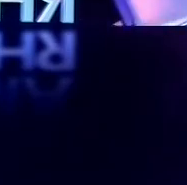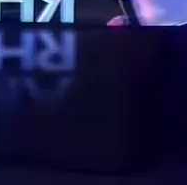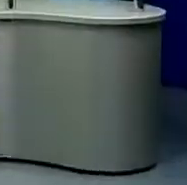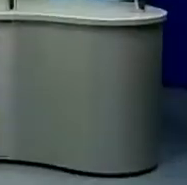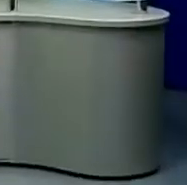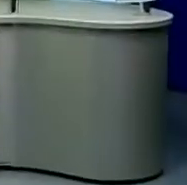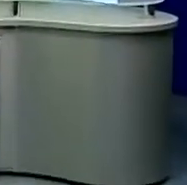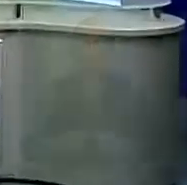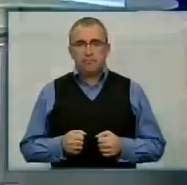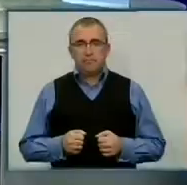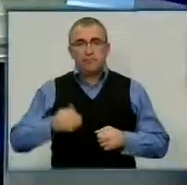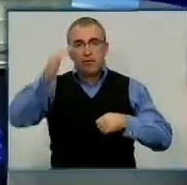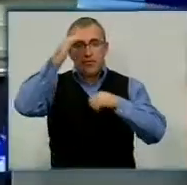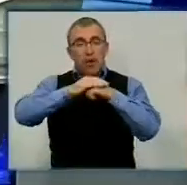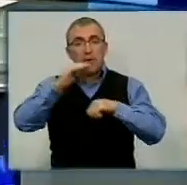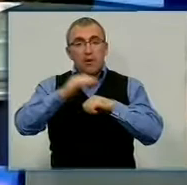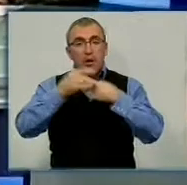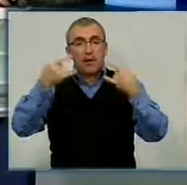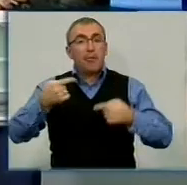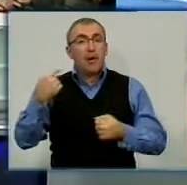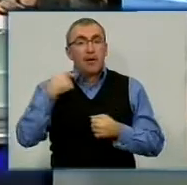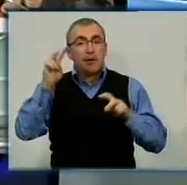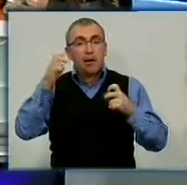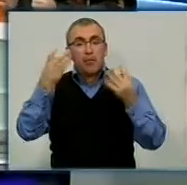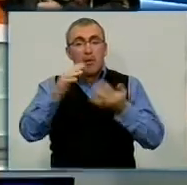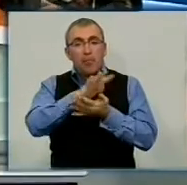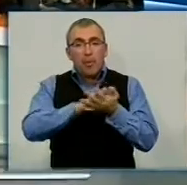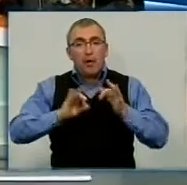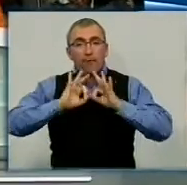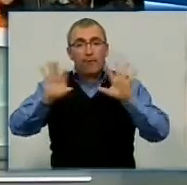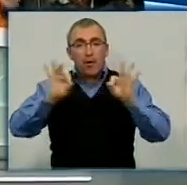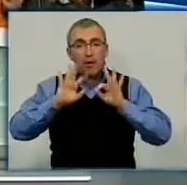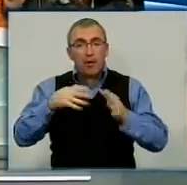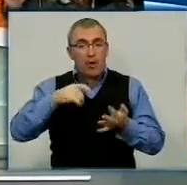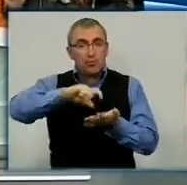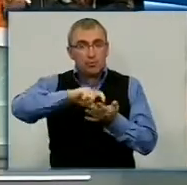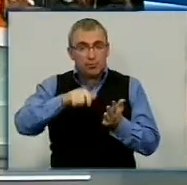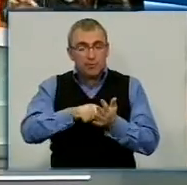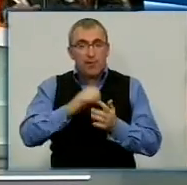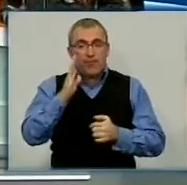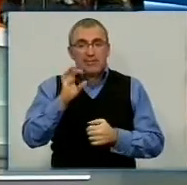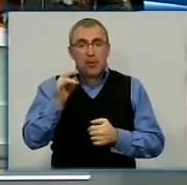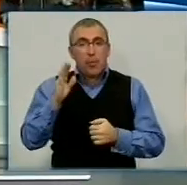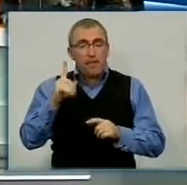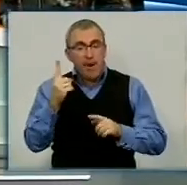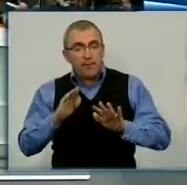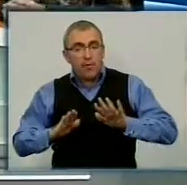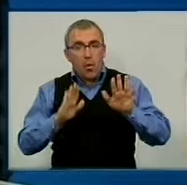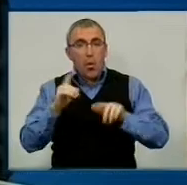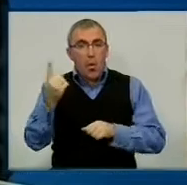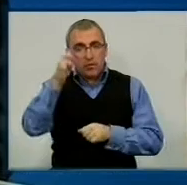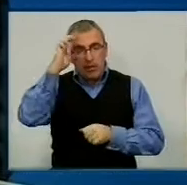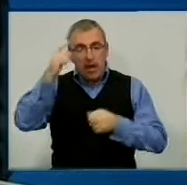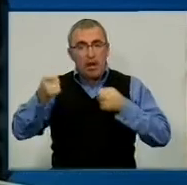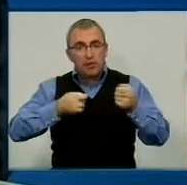добра вечір добрий на каналі Кіровоград тема дня Ми продовжуємо інформаційний блок і в нашій студії Віктор сарпокрилов перший заступник голови Обласної Державної